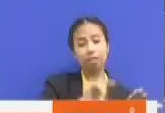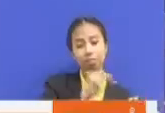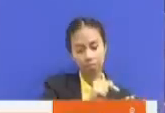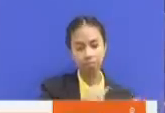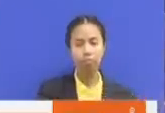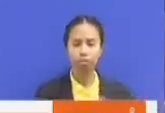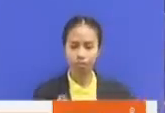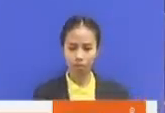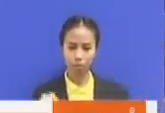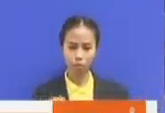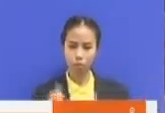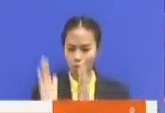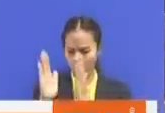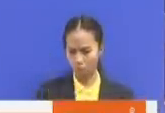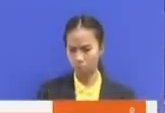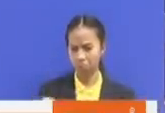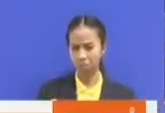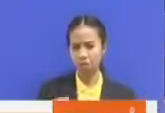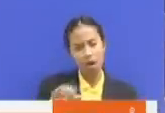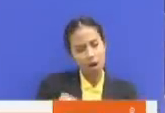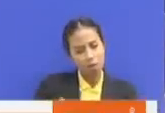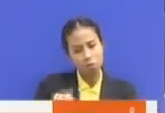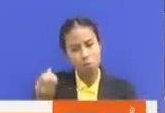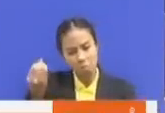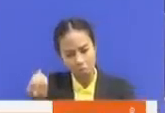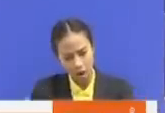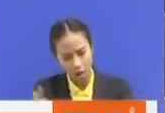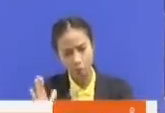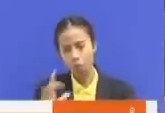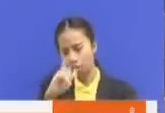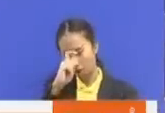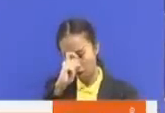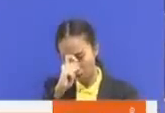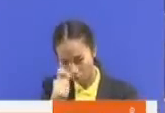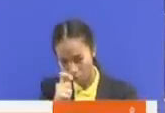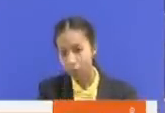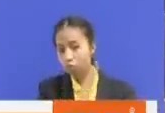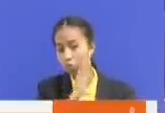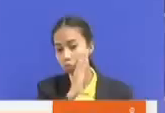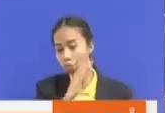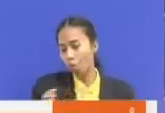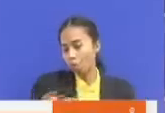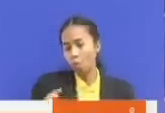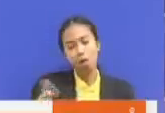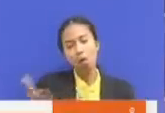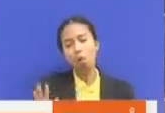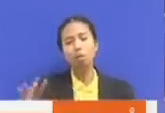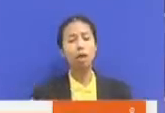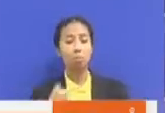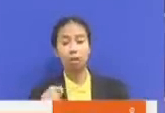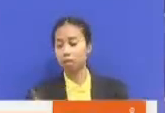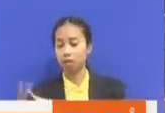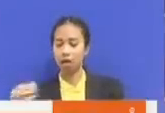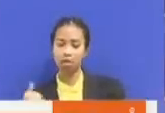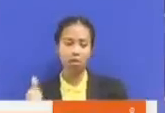สส.บัญชีรายชื่อพรรคอนาคตใหม่ซึ่งเข้าร่วมประชุมในวันนี้ด้วยนะคะก็บอกนะคะว่าขึ้นอยู่กับดุลพินิจของประธานสภา